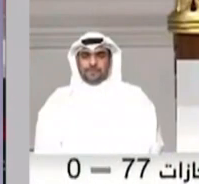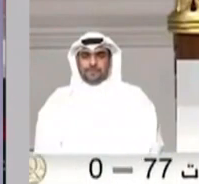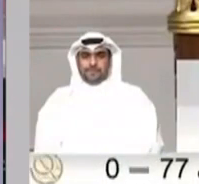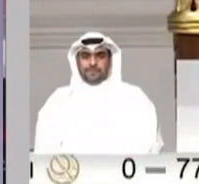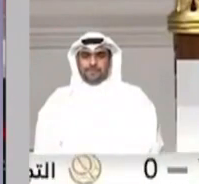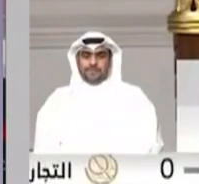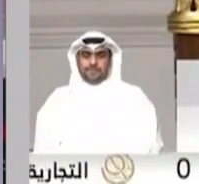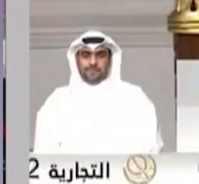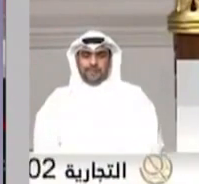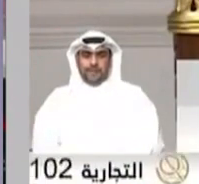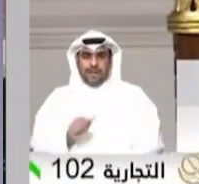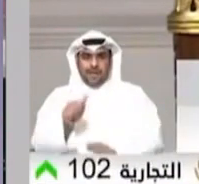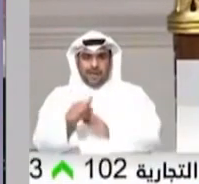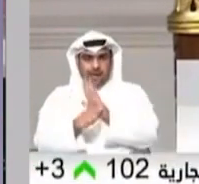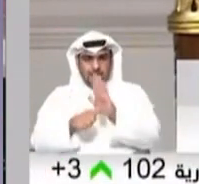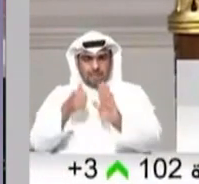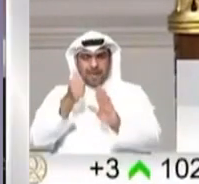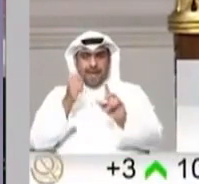في بداية لقائنا